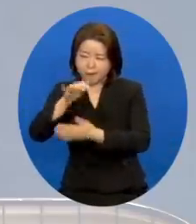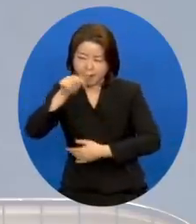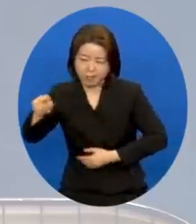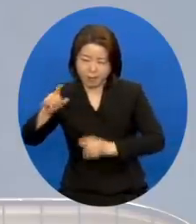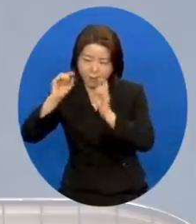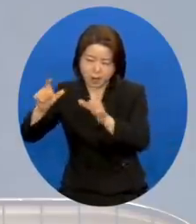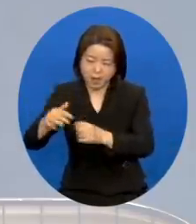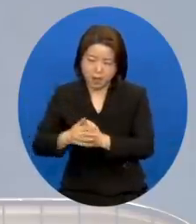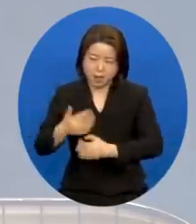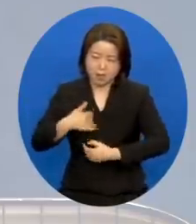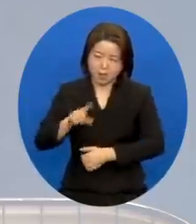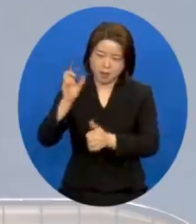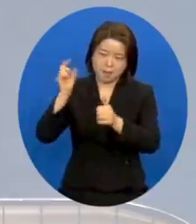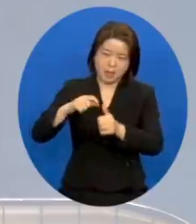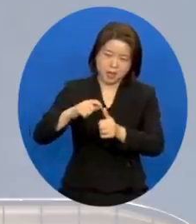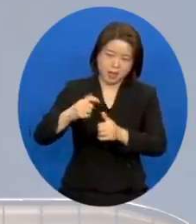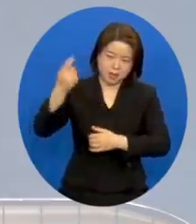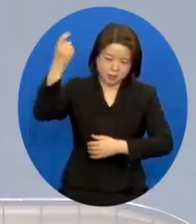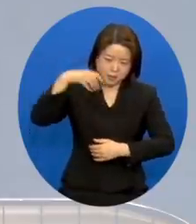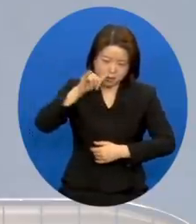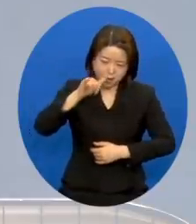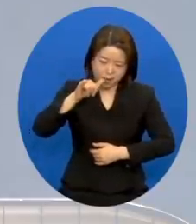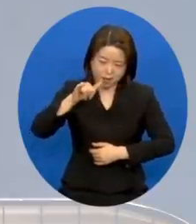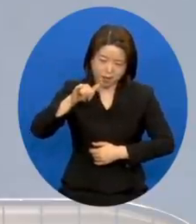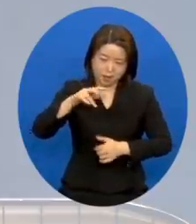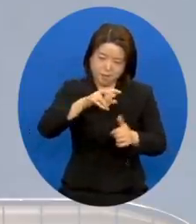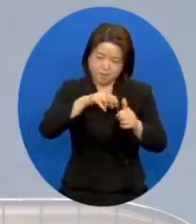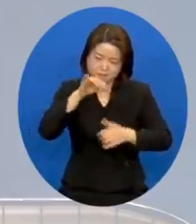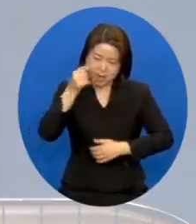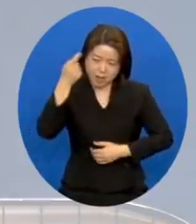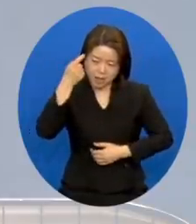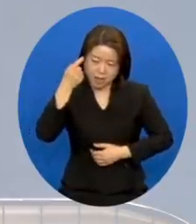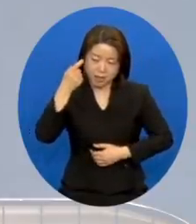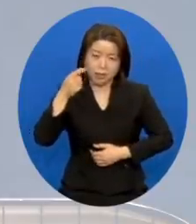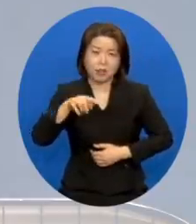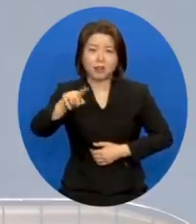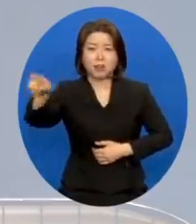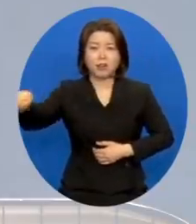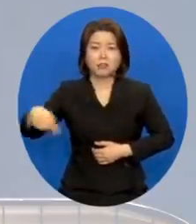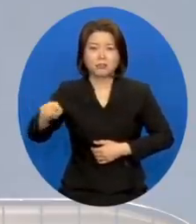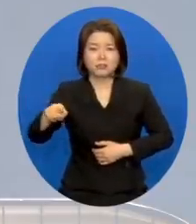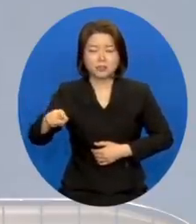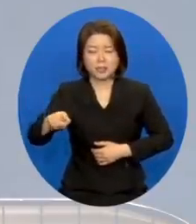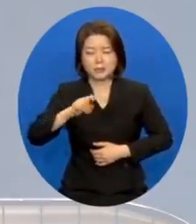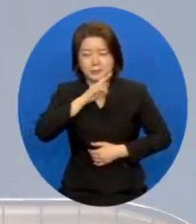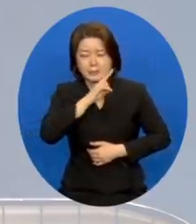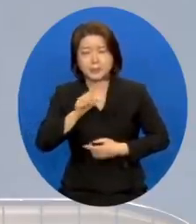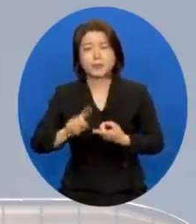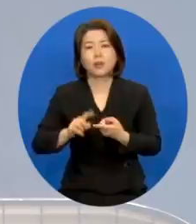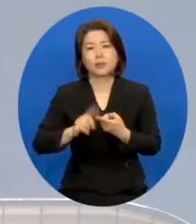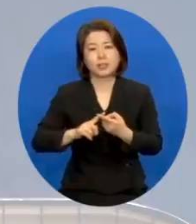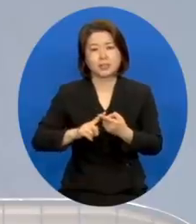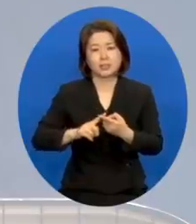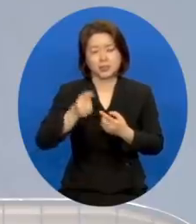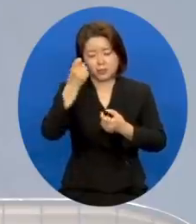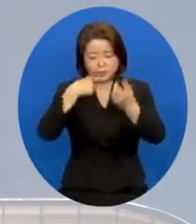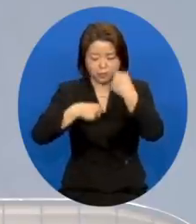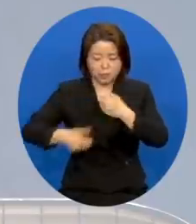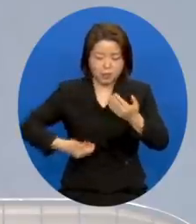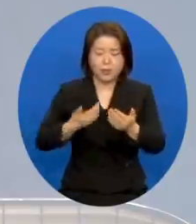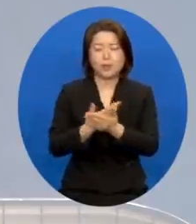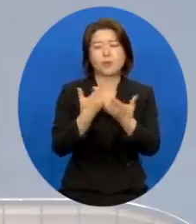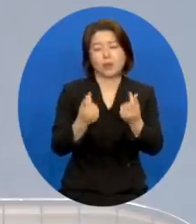배신을 당했다고 까지 생각했나 그리고 정말 눈물로 회개하고 그리고는